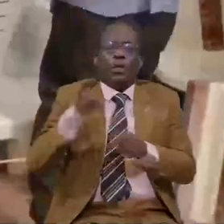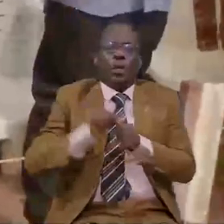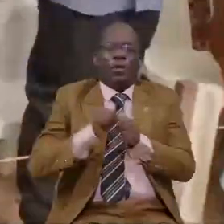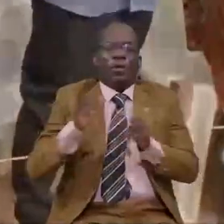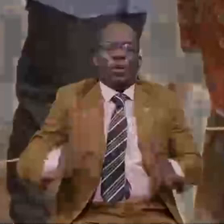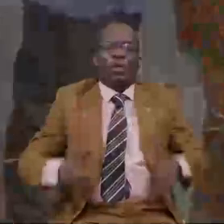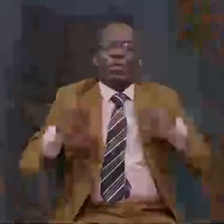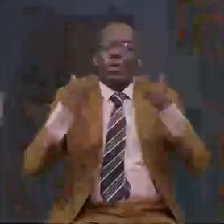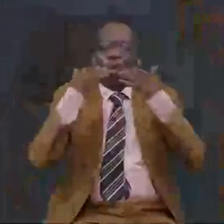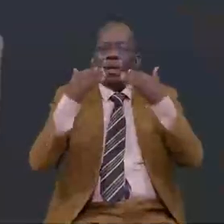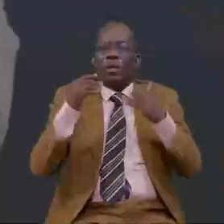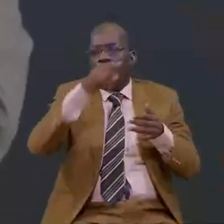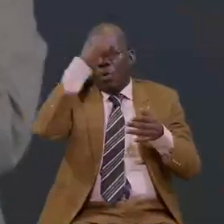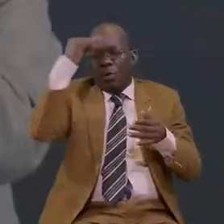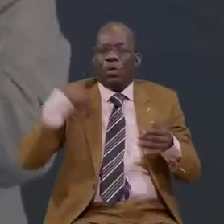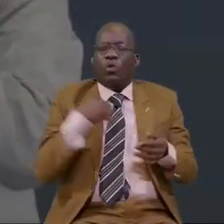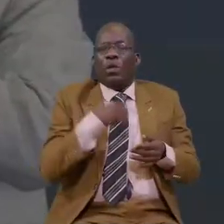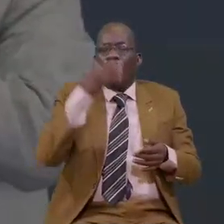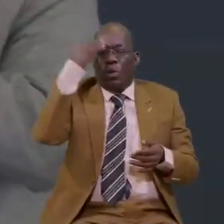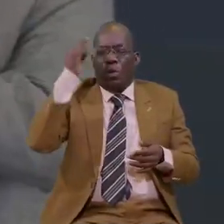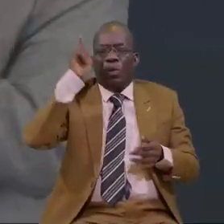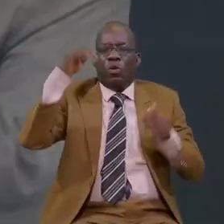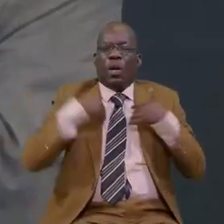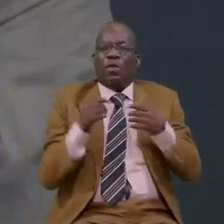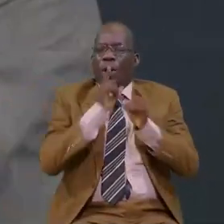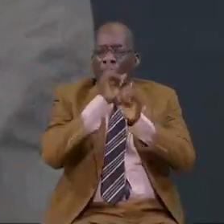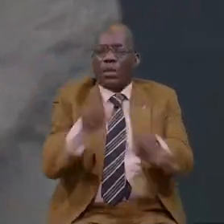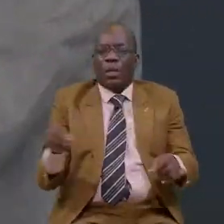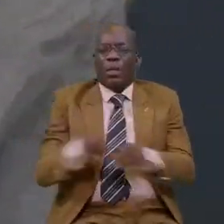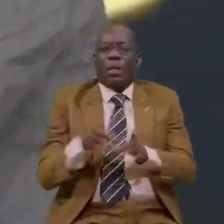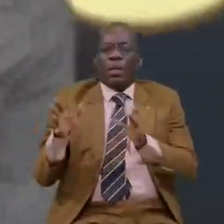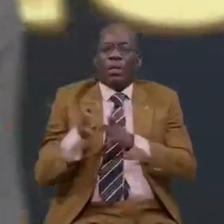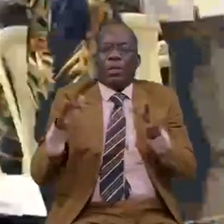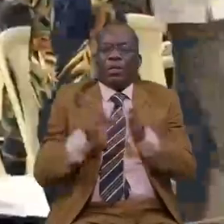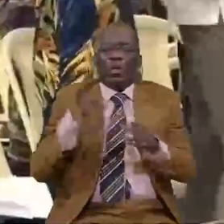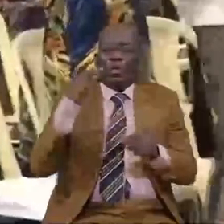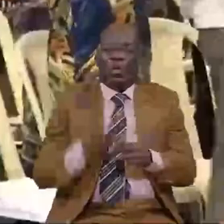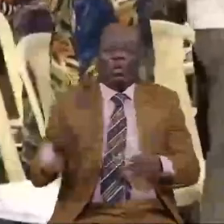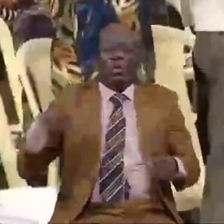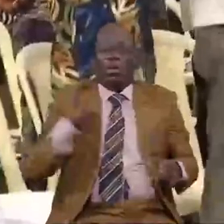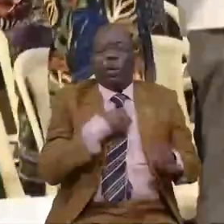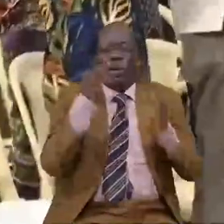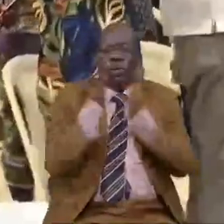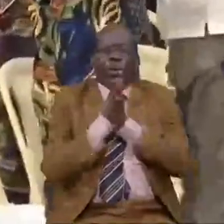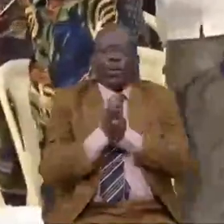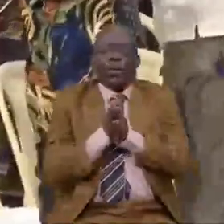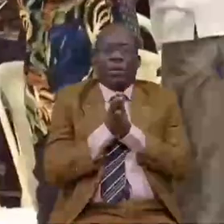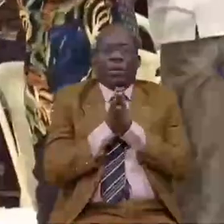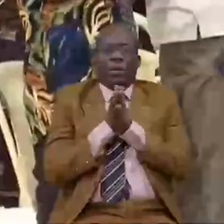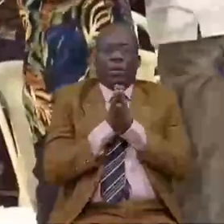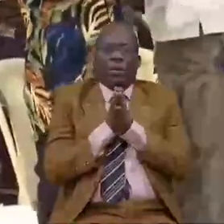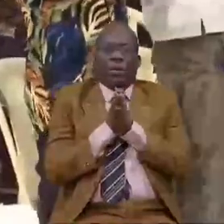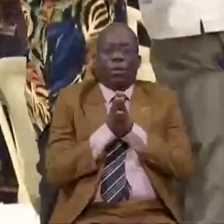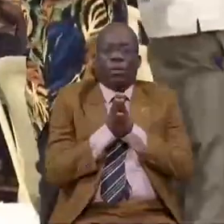apparaît à chacun de nous et fais-le dans chaque vie, Seigneur. Merci Seigneur parce que nous savons que tu as exaucé. Au nom de